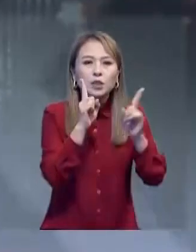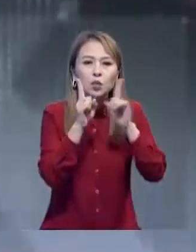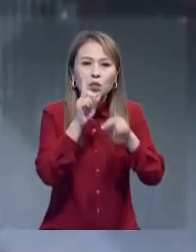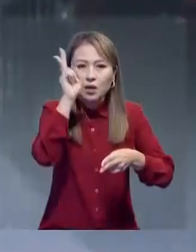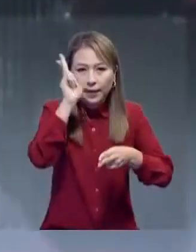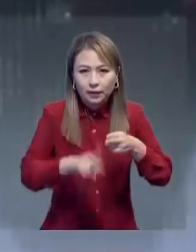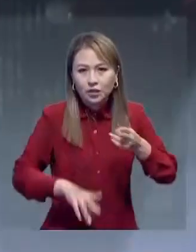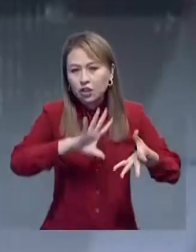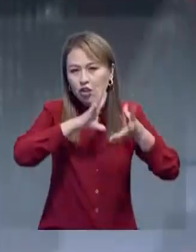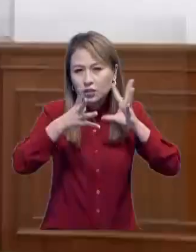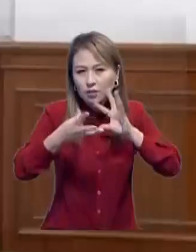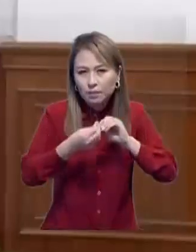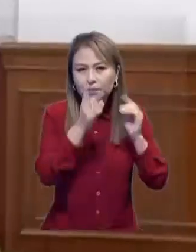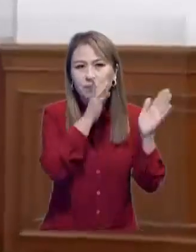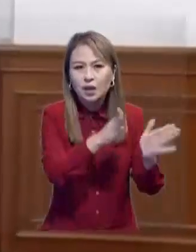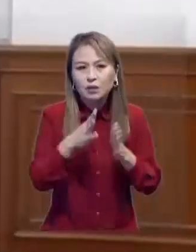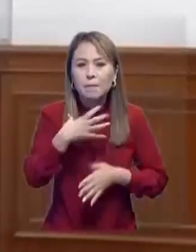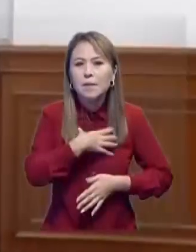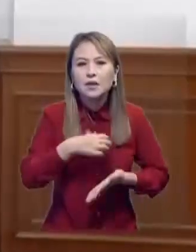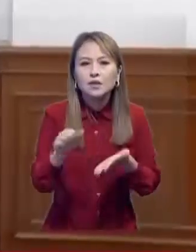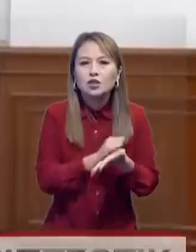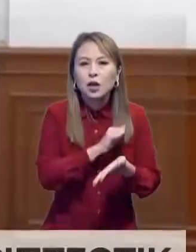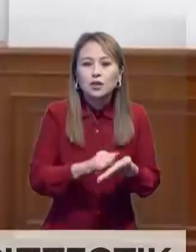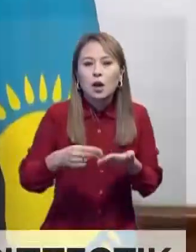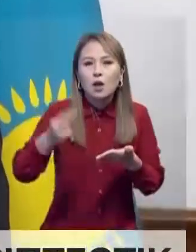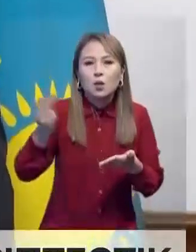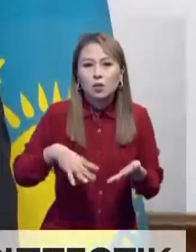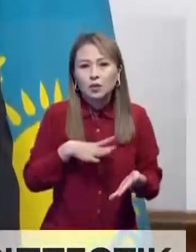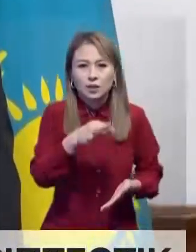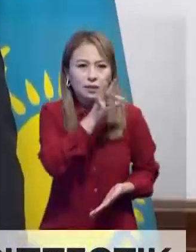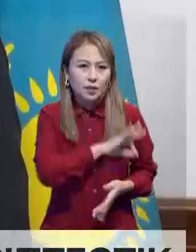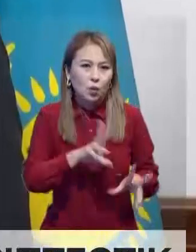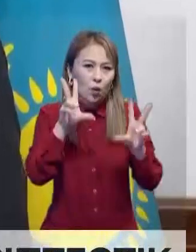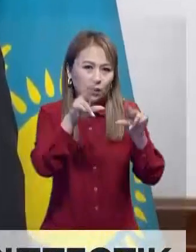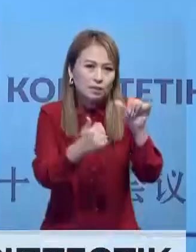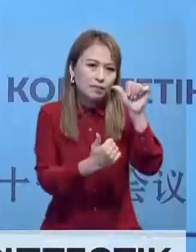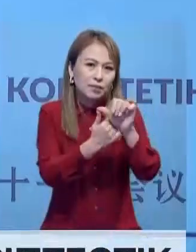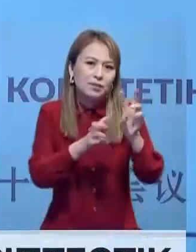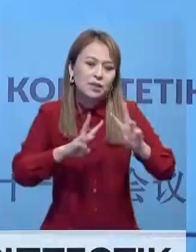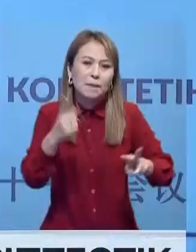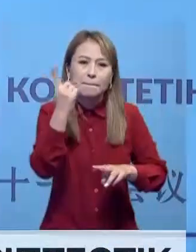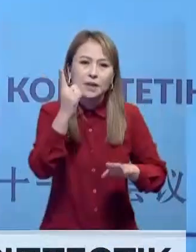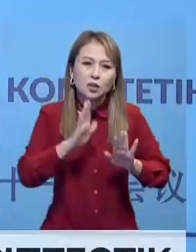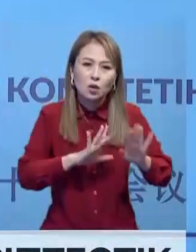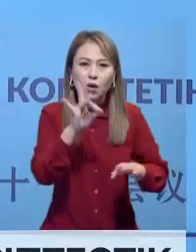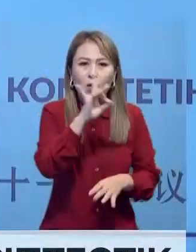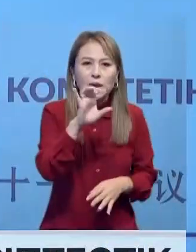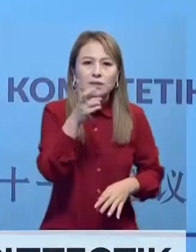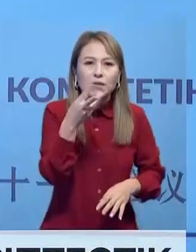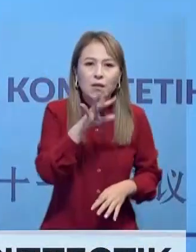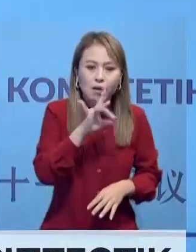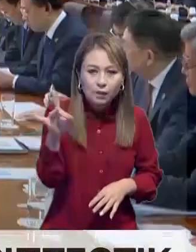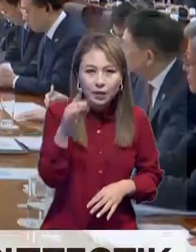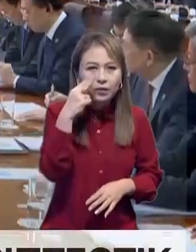комитеттің 11-ші отырысы аяқталды. Нәтижесінде тараптар бірқатар маңызды құжаттарға қол қойды. Тиімді уағдаластық премьер-министрдің бірінші